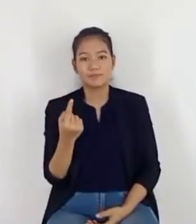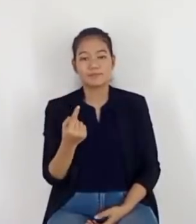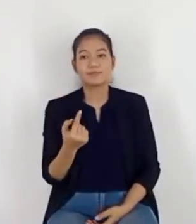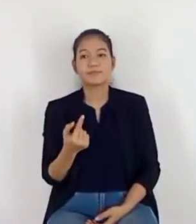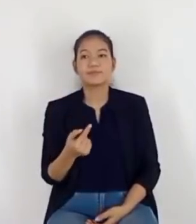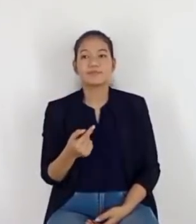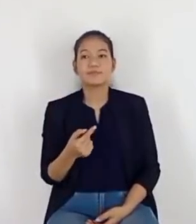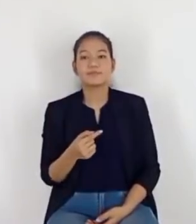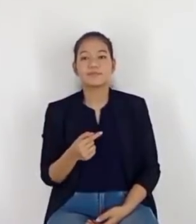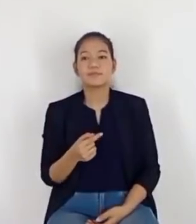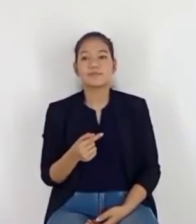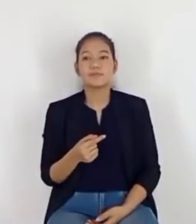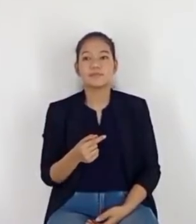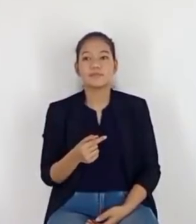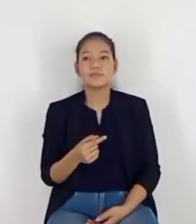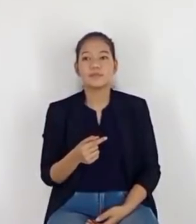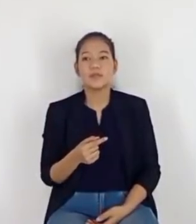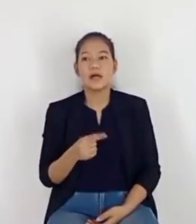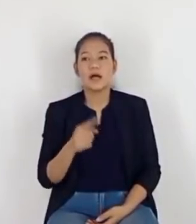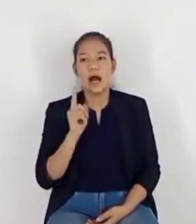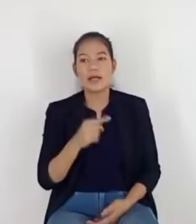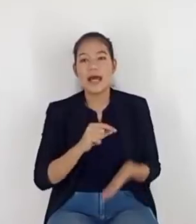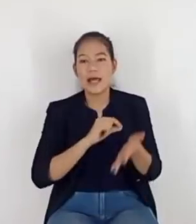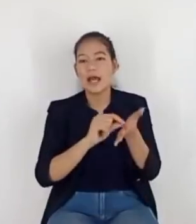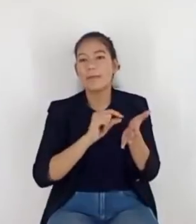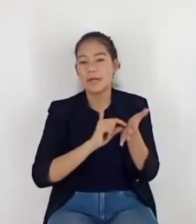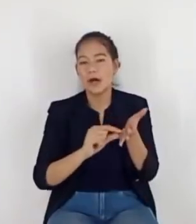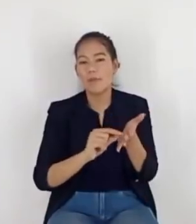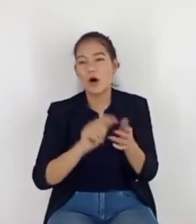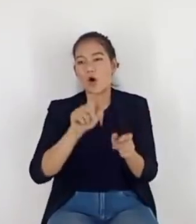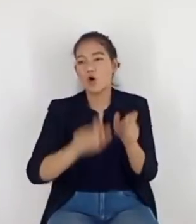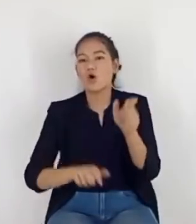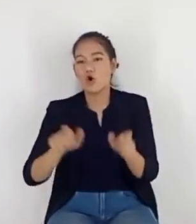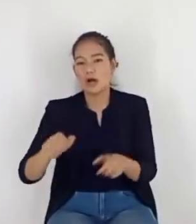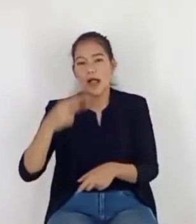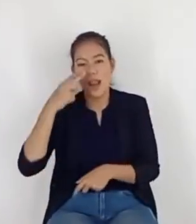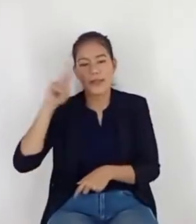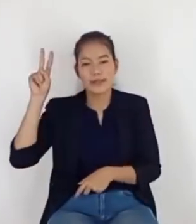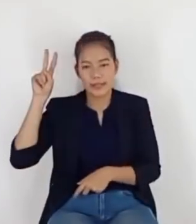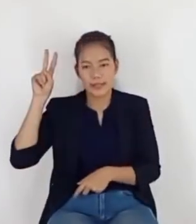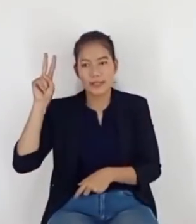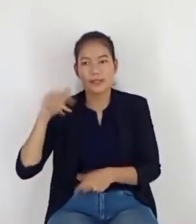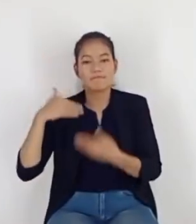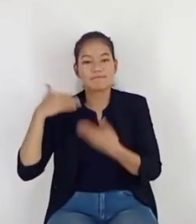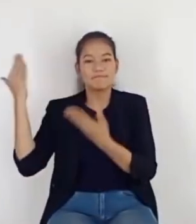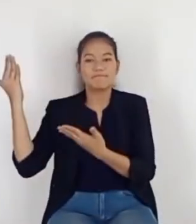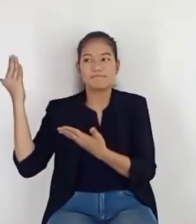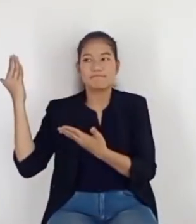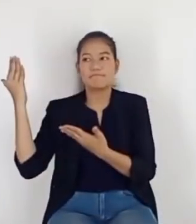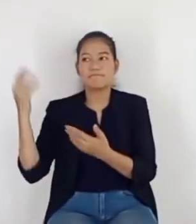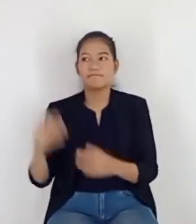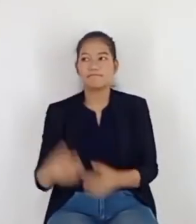perkenankan untuk membaca nama-nama dari saudara-saudara yang akan dilantik sebagai berikut.